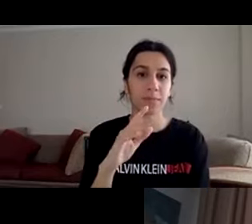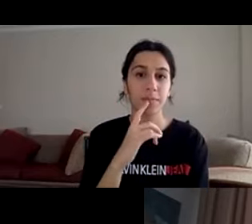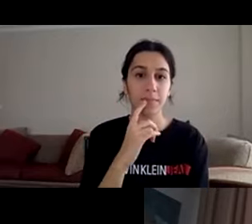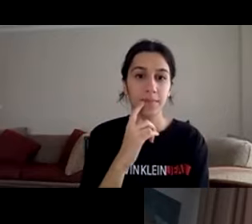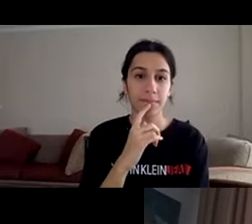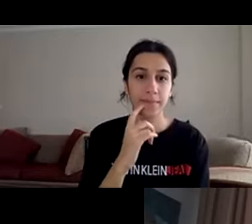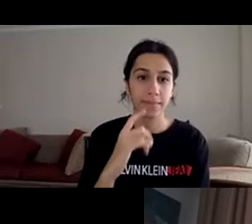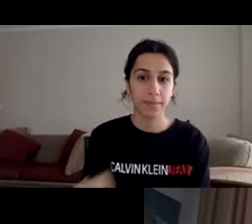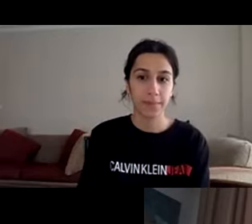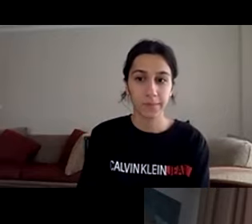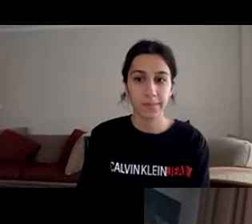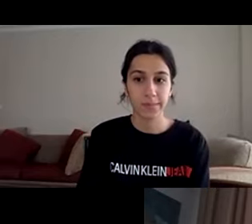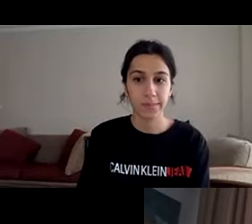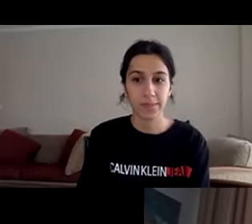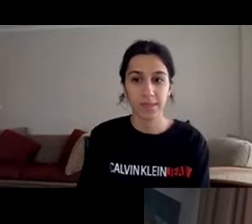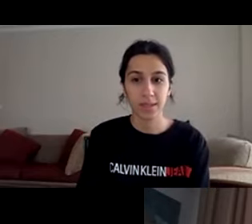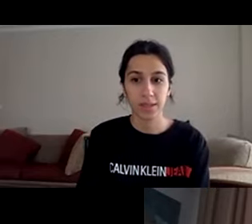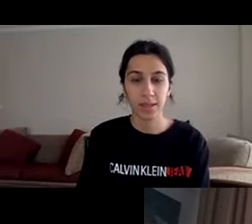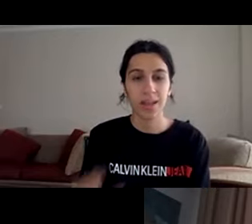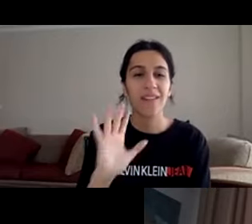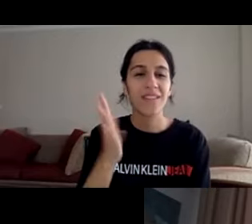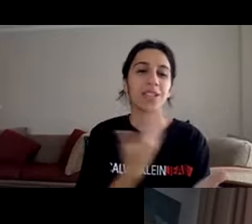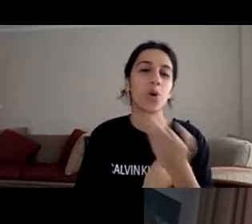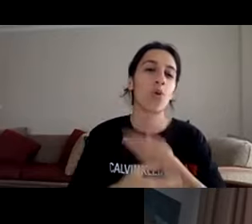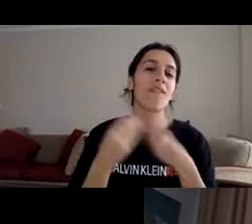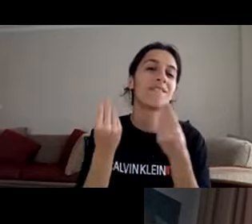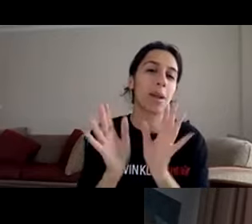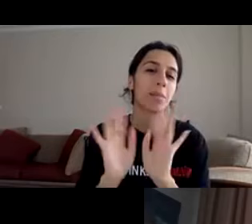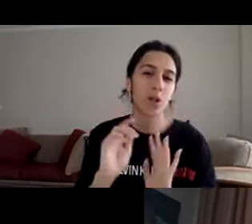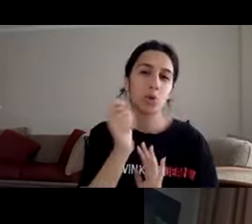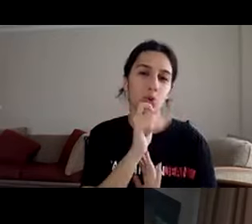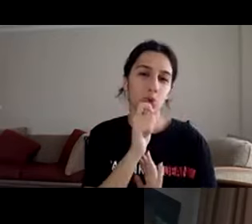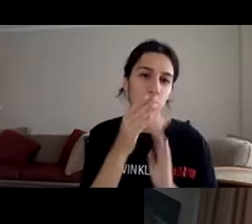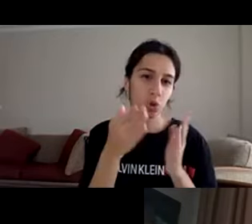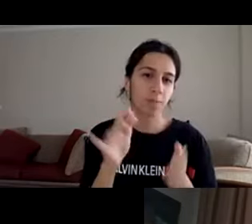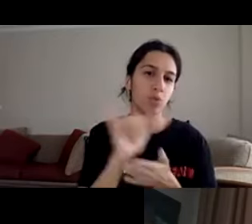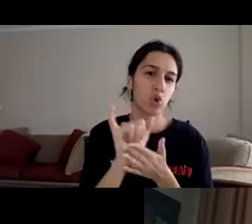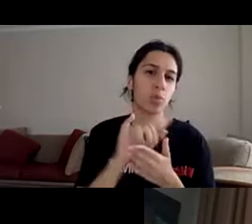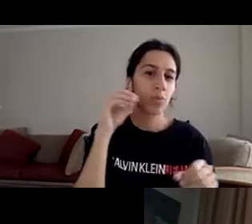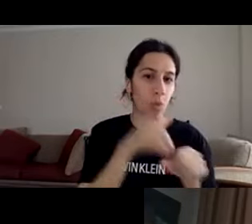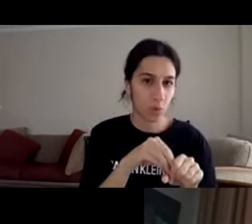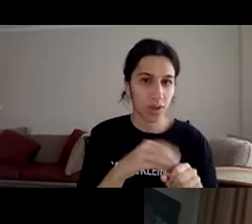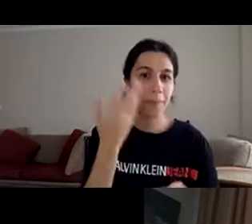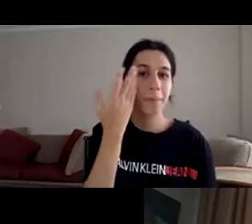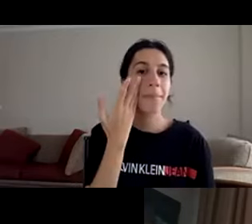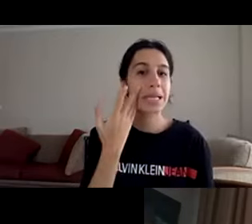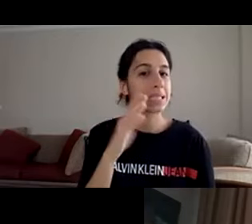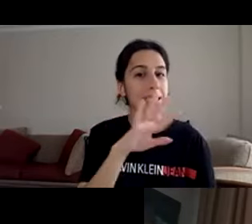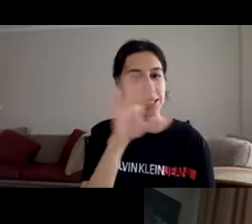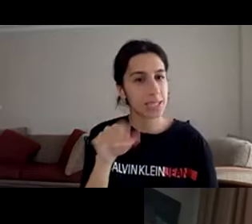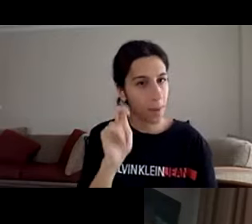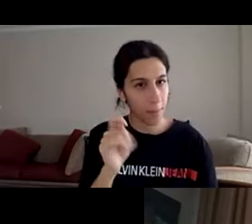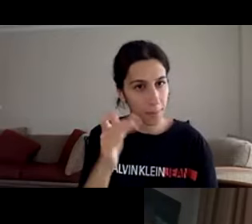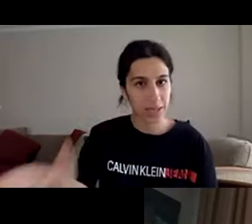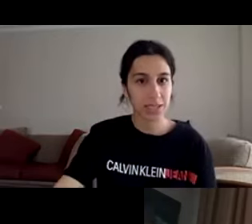ediyoruz. Daha fazla da yormayalım. Zaten sunumunuzu YouTube'a koyacağız izleyenler. Tamam, sunumu